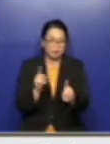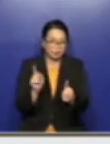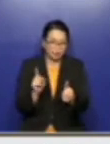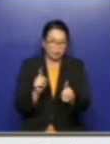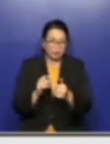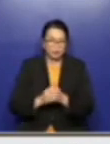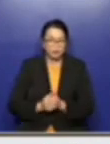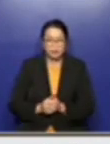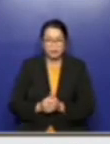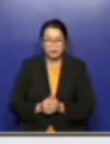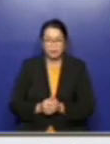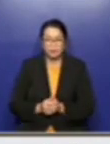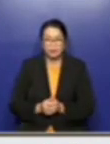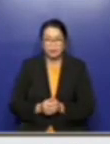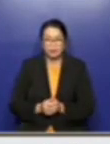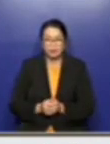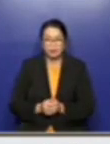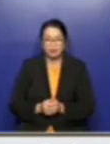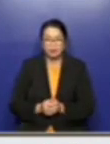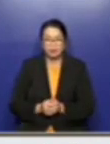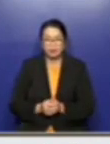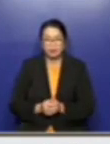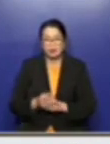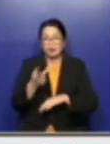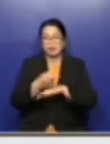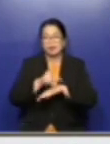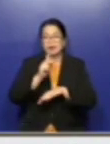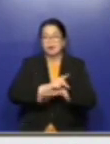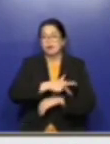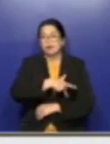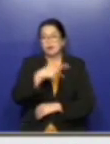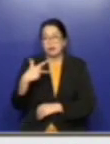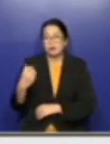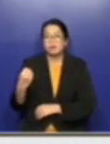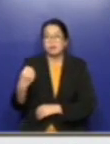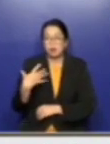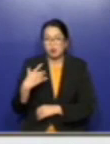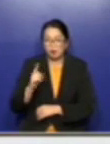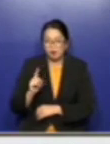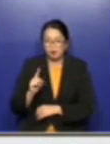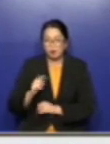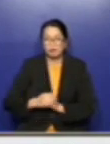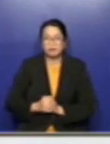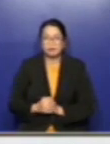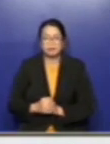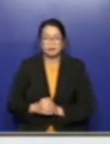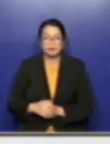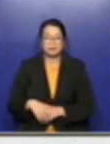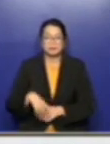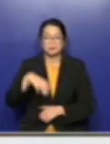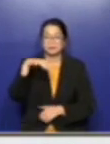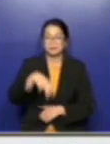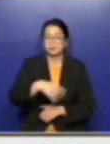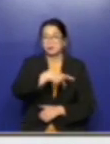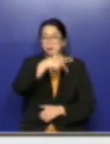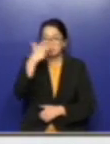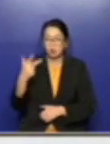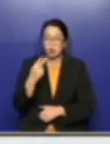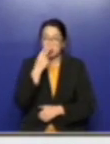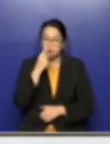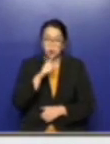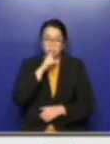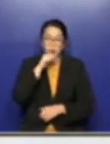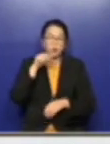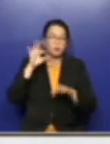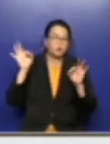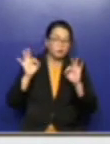เมื่อสักครู่นี้ท่านประธานไทย PBS บอกว่าเนี่ยสถานีของเรามีผู้ติดตาม Twitter 2ล้าน